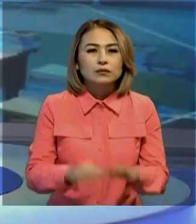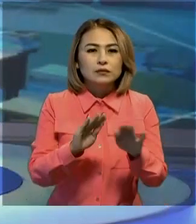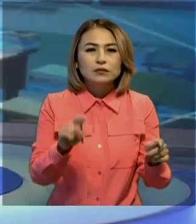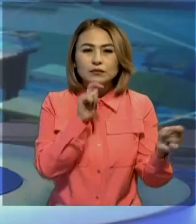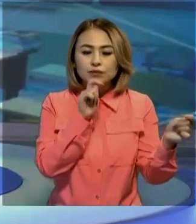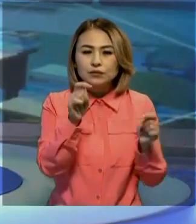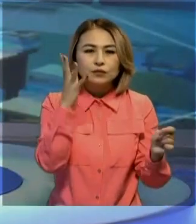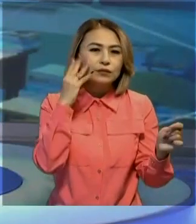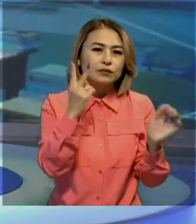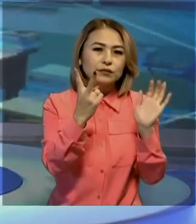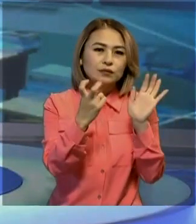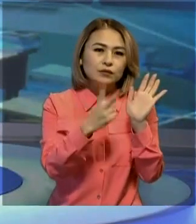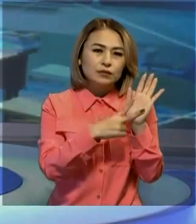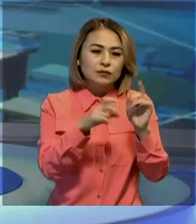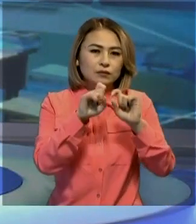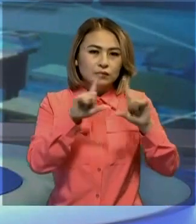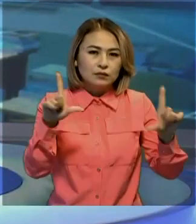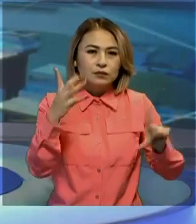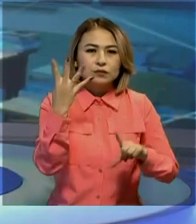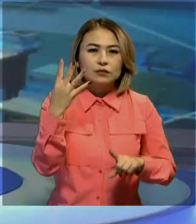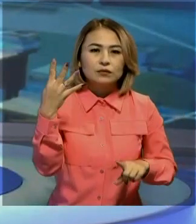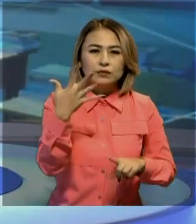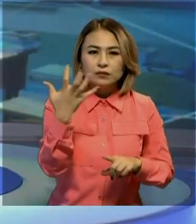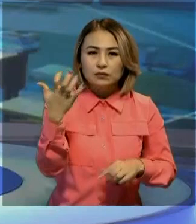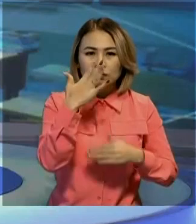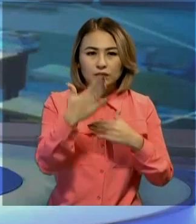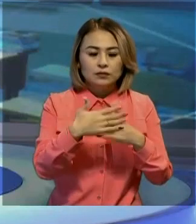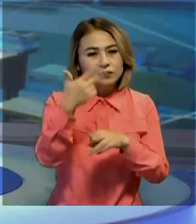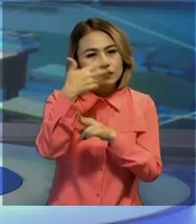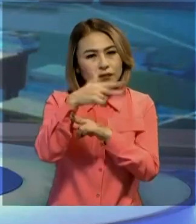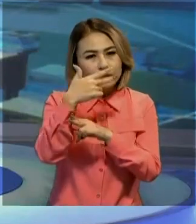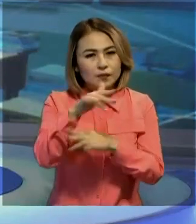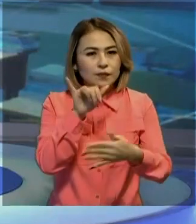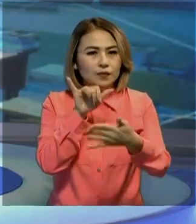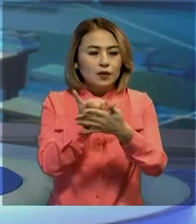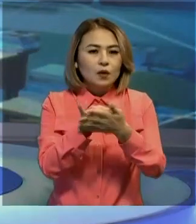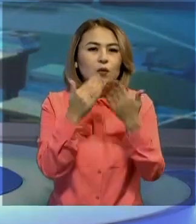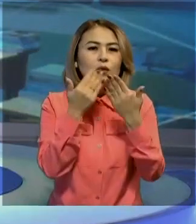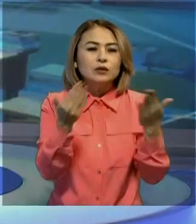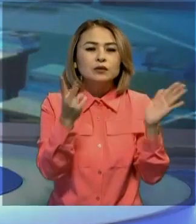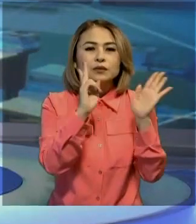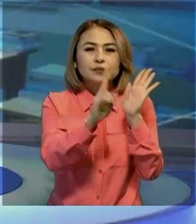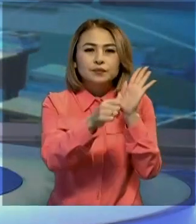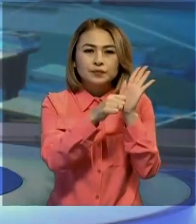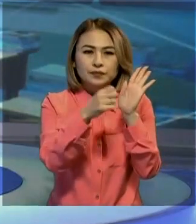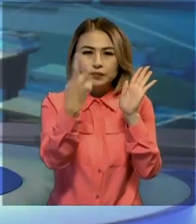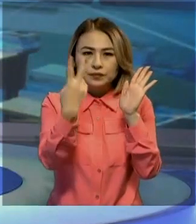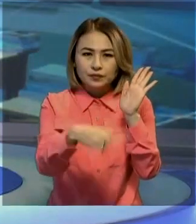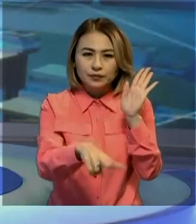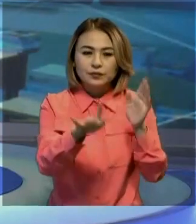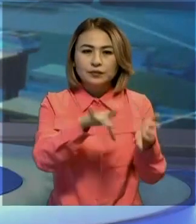Балалардың қауіпсіздігі үшін Алматыдағы 207 мектепке 4,5 мыңға жуық бейне бақылау камерасы орнатылды.